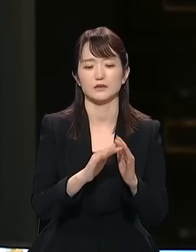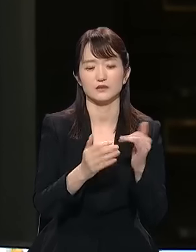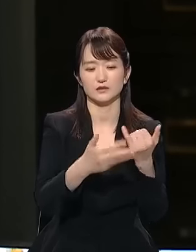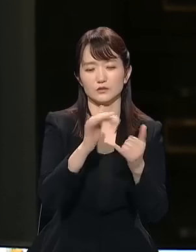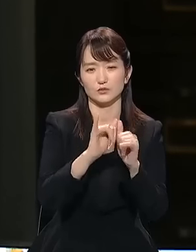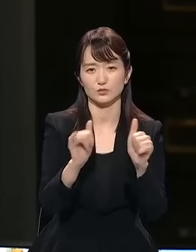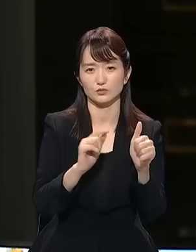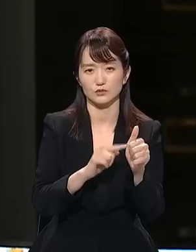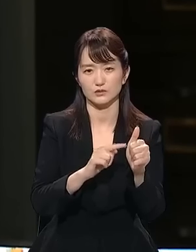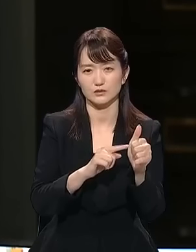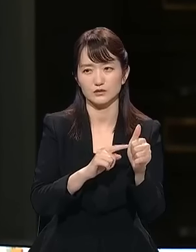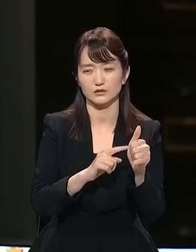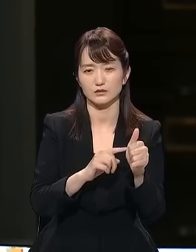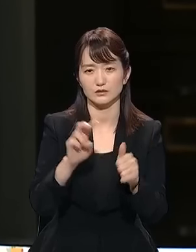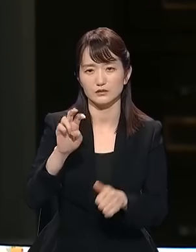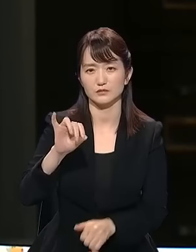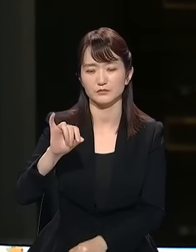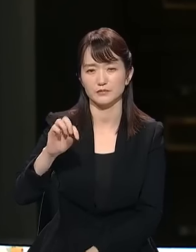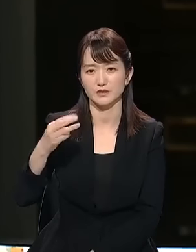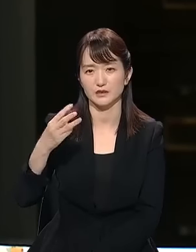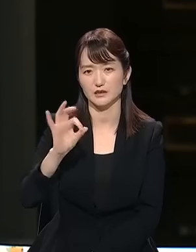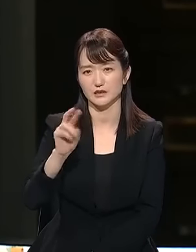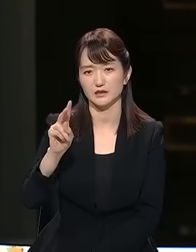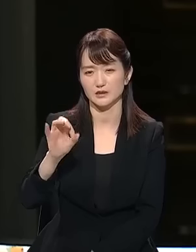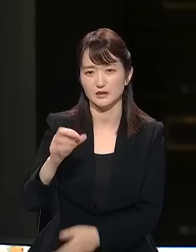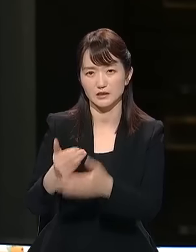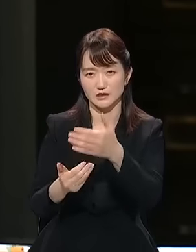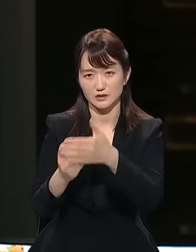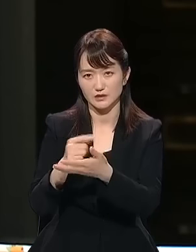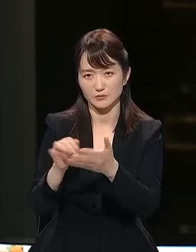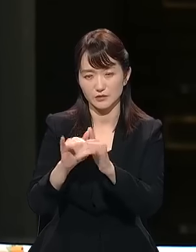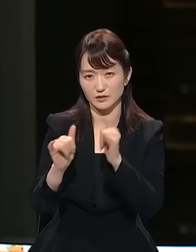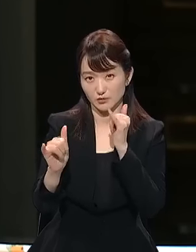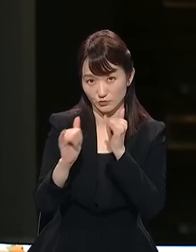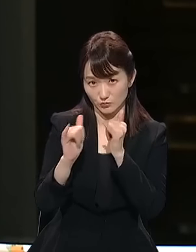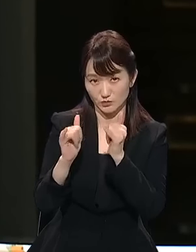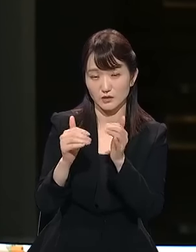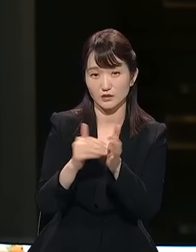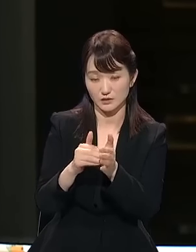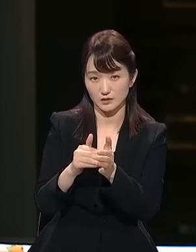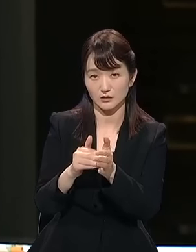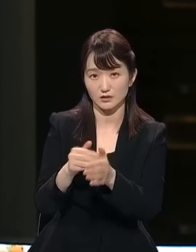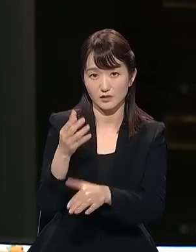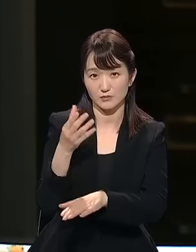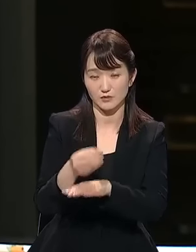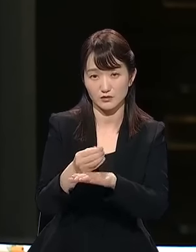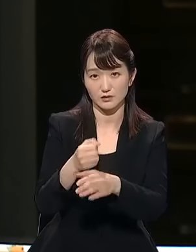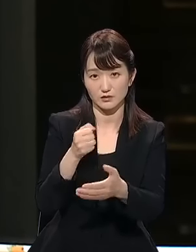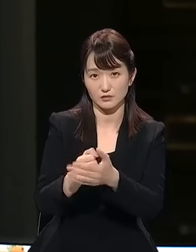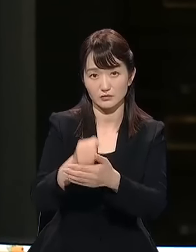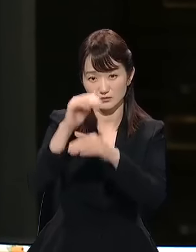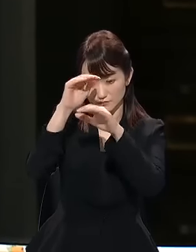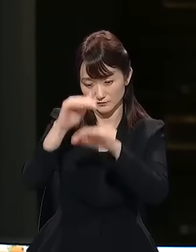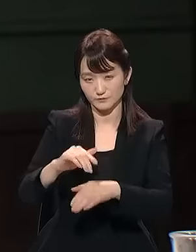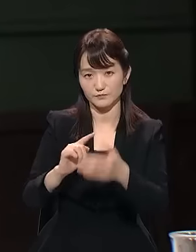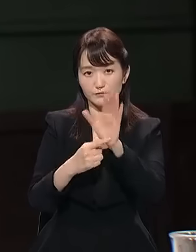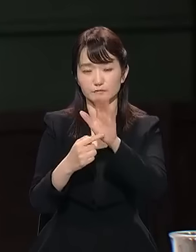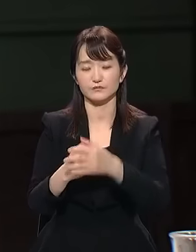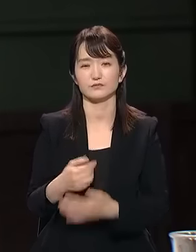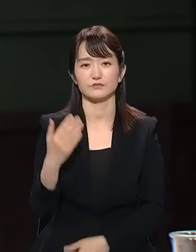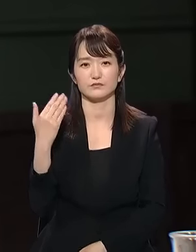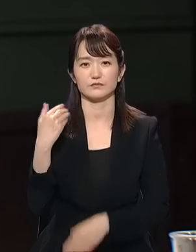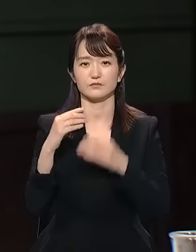유튜버가 실제이 미량 사건에 피해자와 통화했다 녹취 그리고 판결문을 공개했죠네 지난 토요일 한